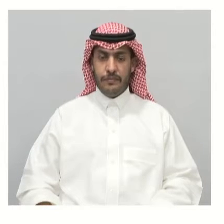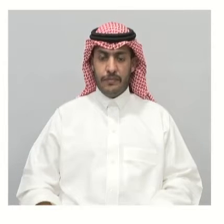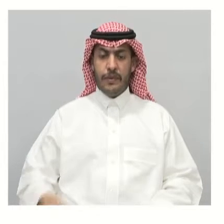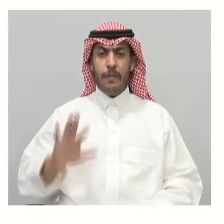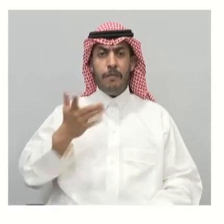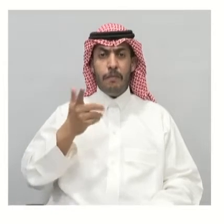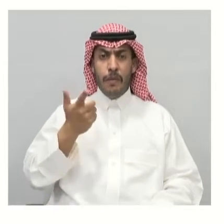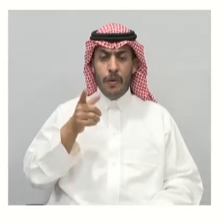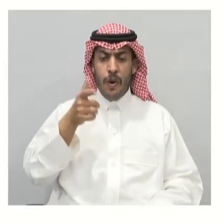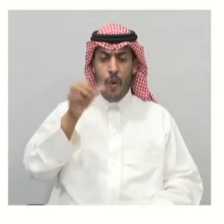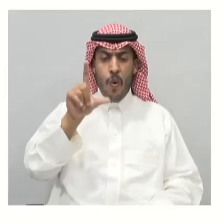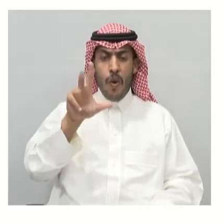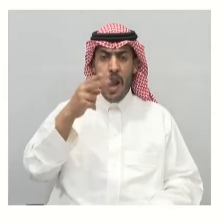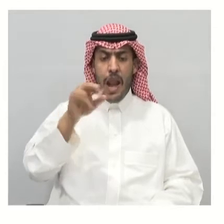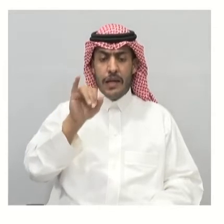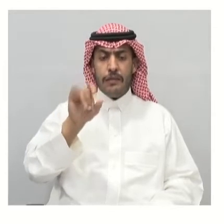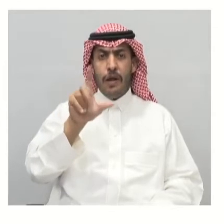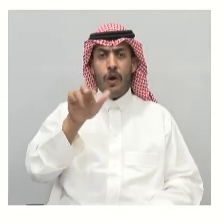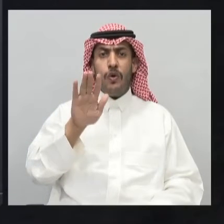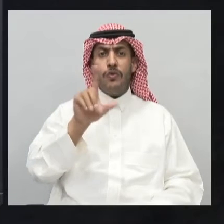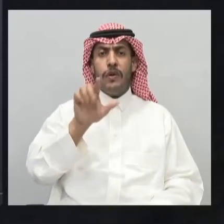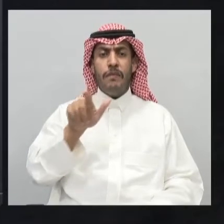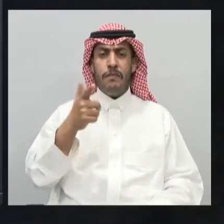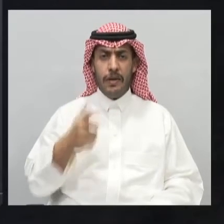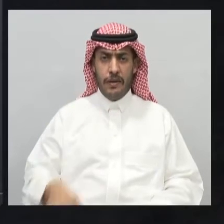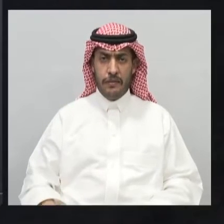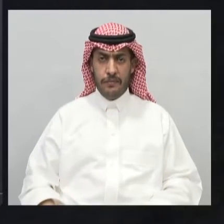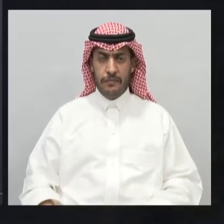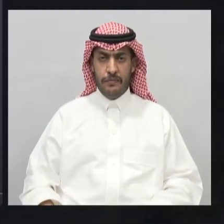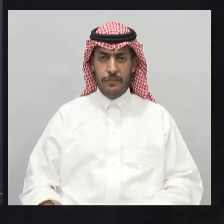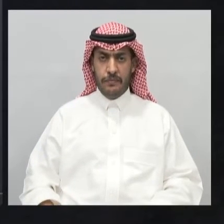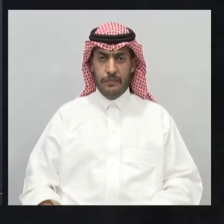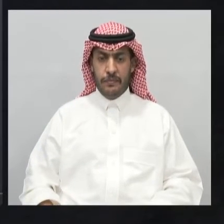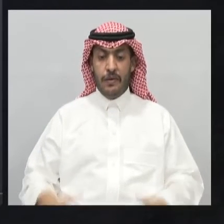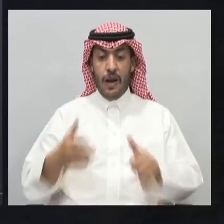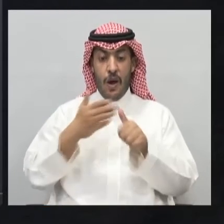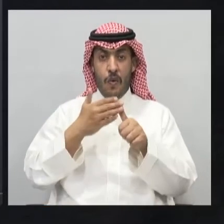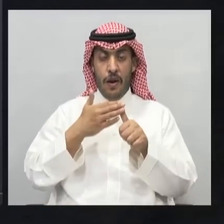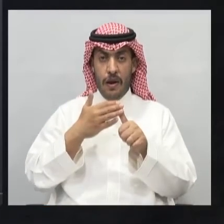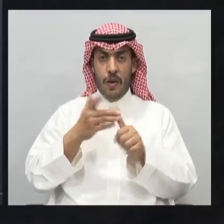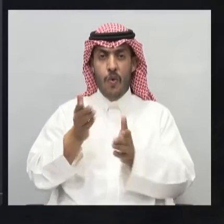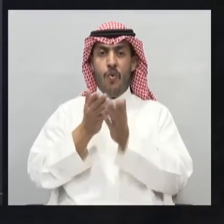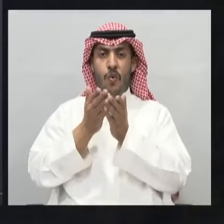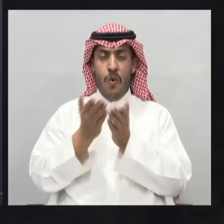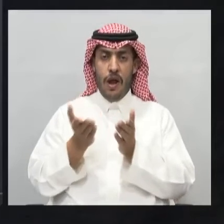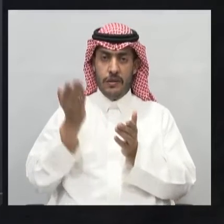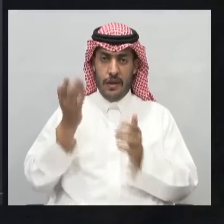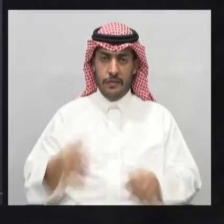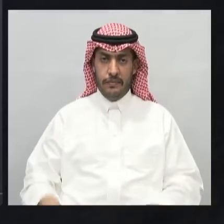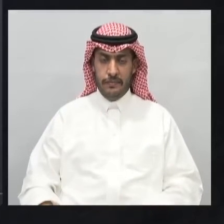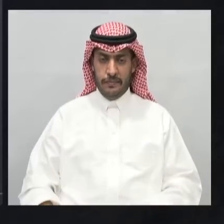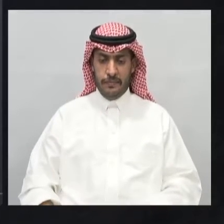من هم اولو العزم من الرسل واحد نوح عليه